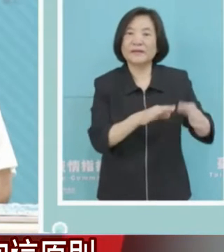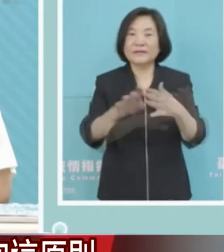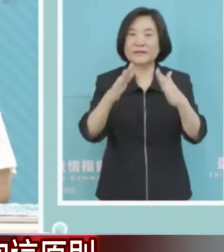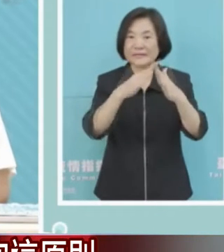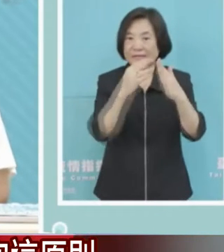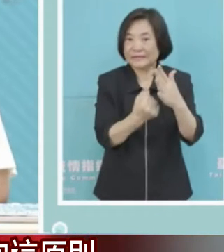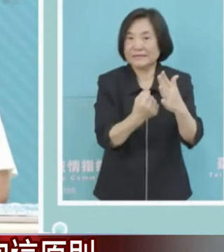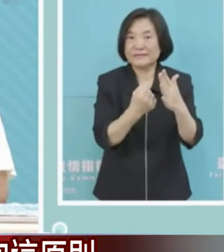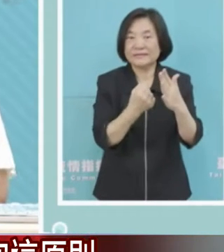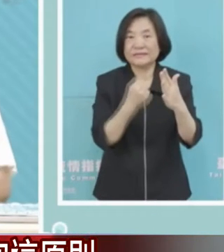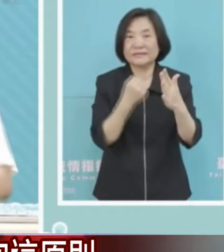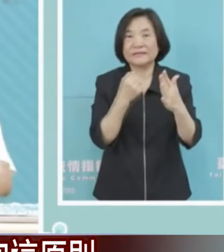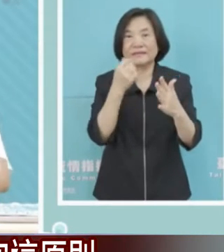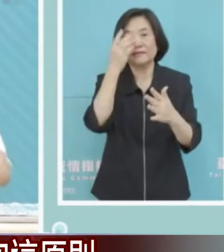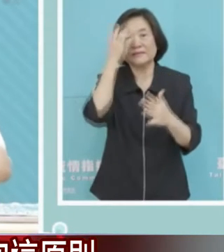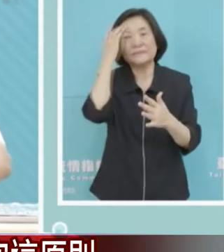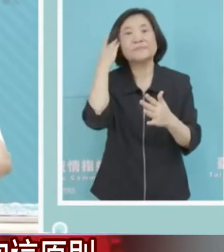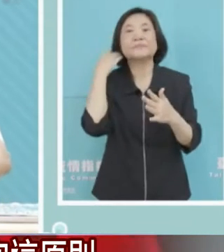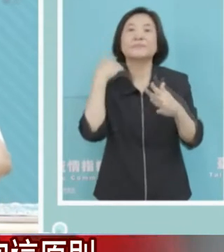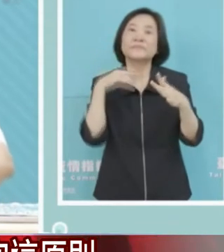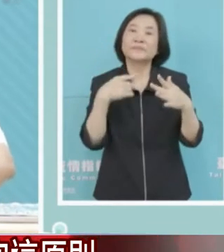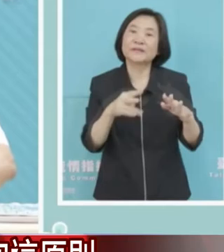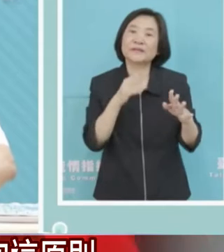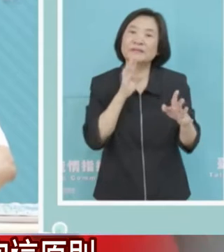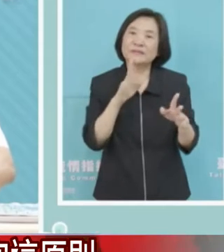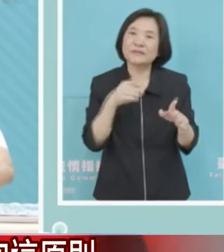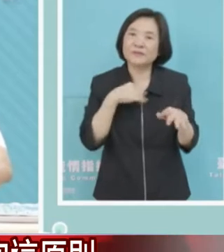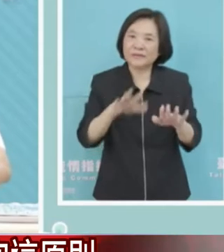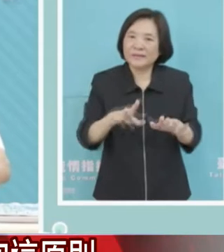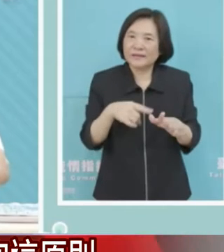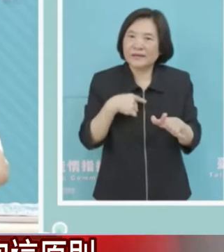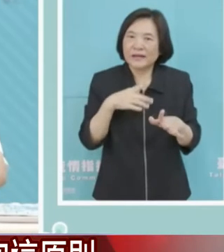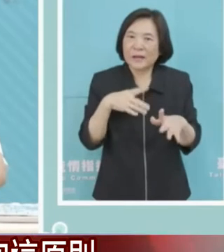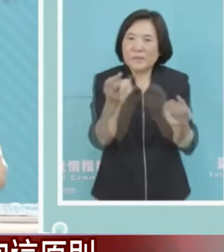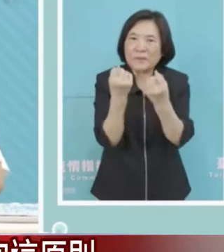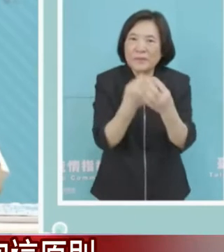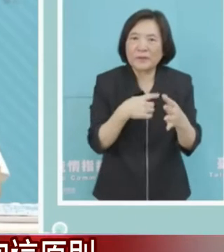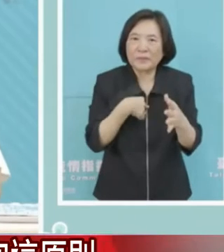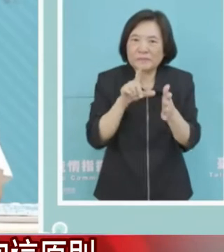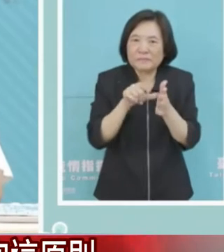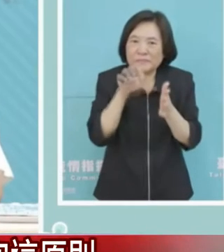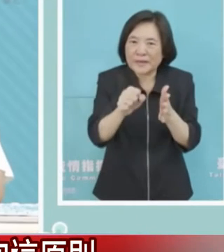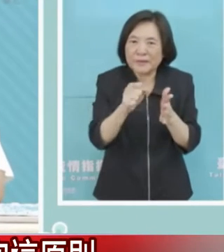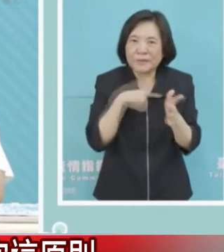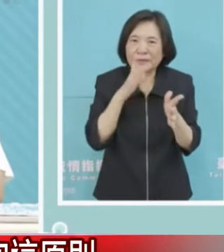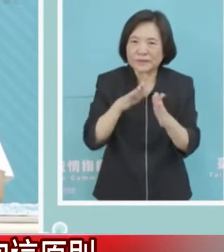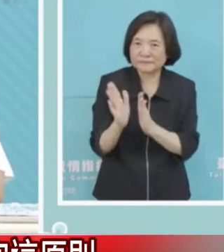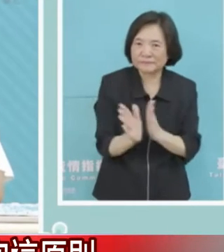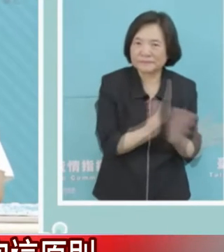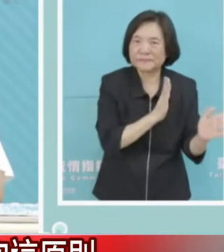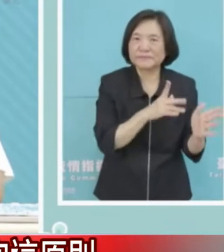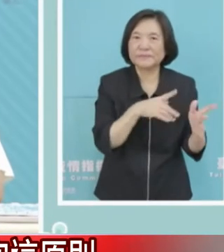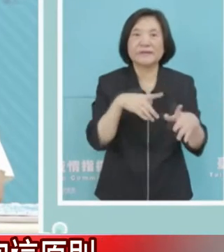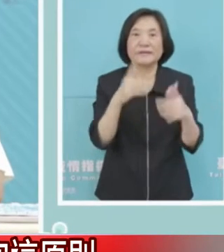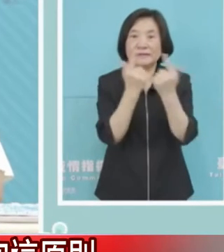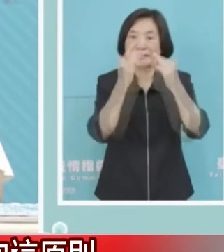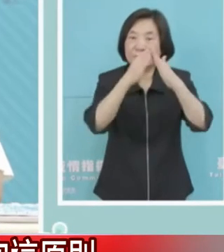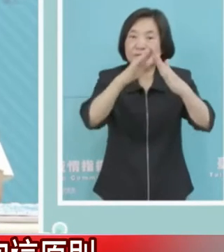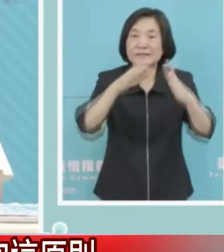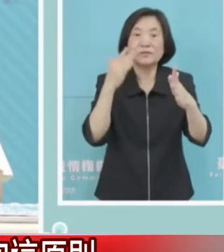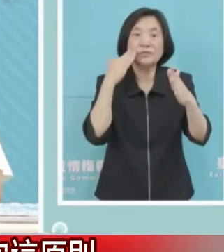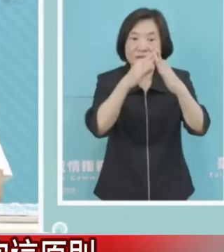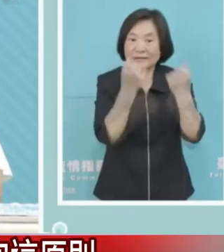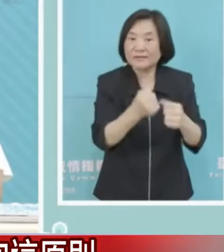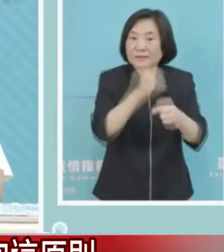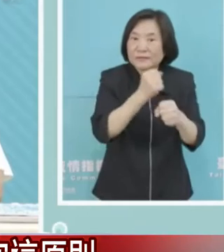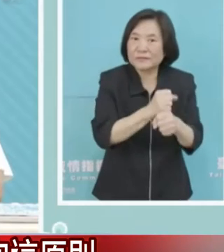家，我也认为用这次机会哈，把整个台北市政府居家办公的能量哈，要做起来一下哈，这很多